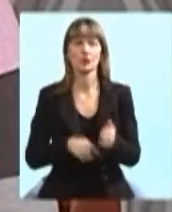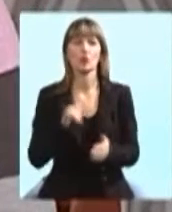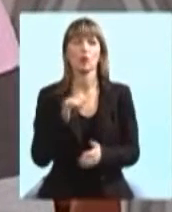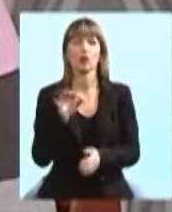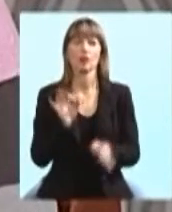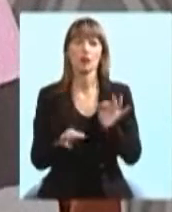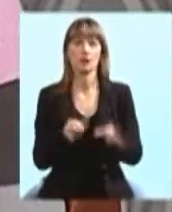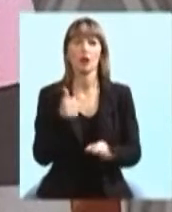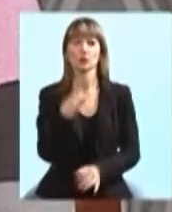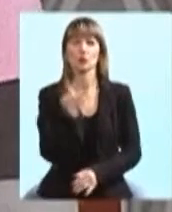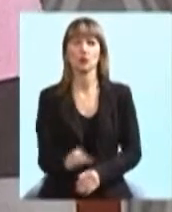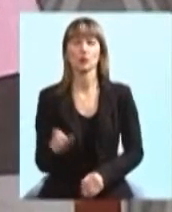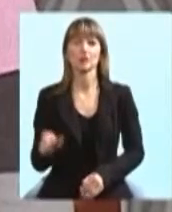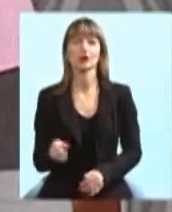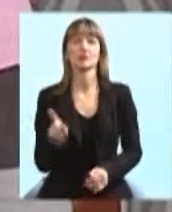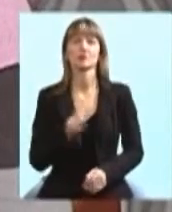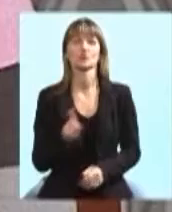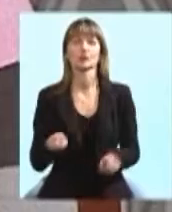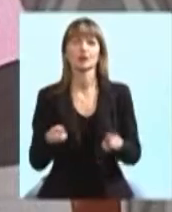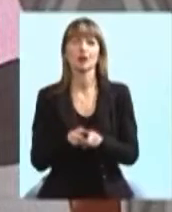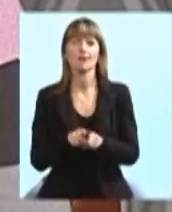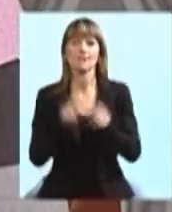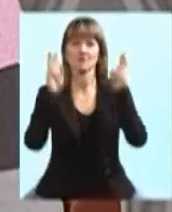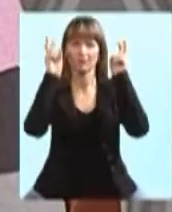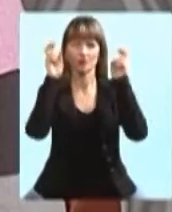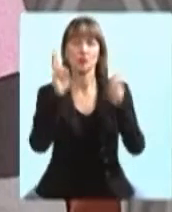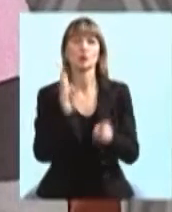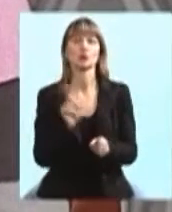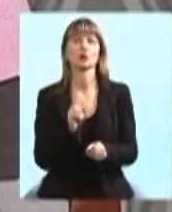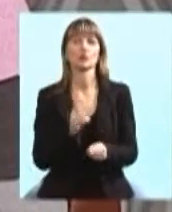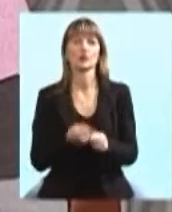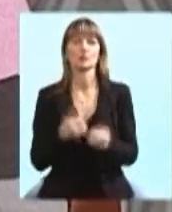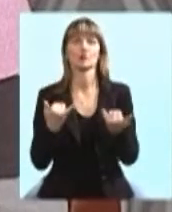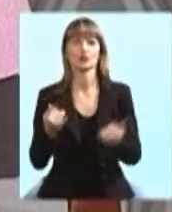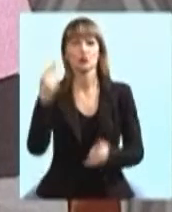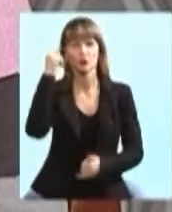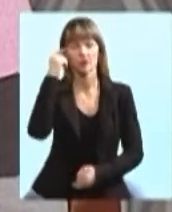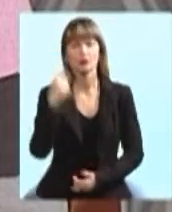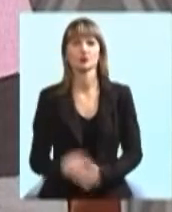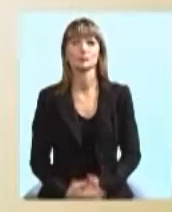добрих, у гарних таких людей. Ну, а що, власне, таке відьма? Хто це така відьма? Ми зараз і довідаємося.